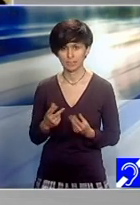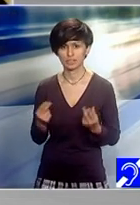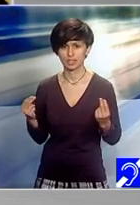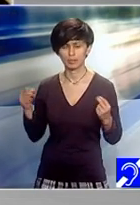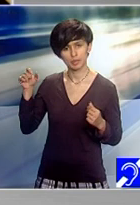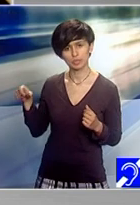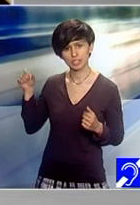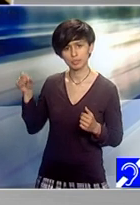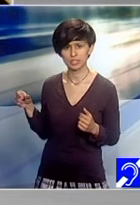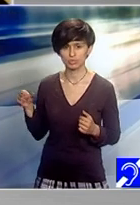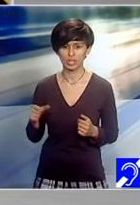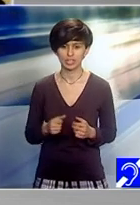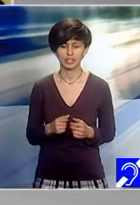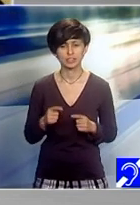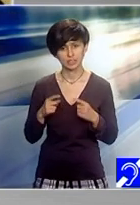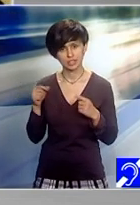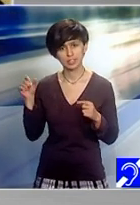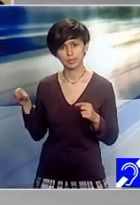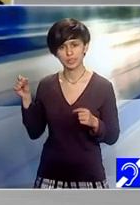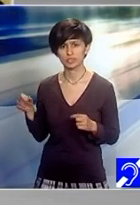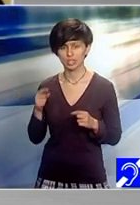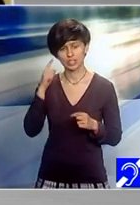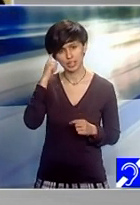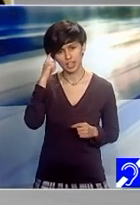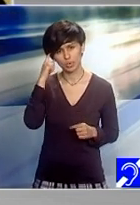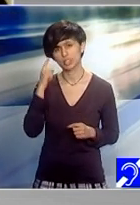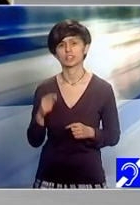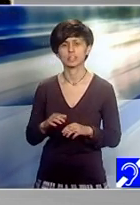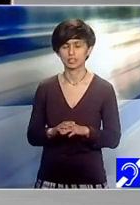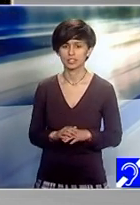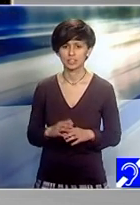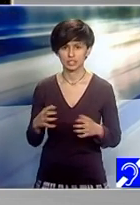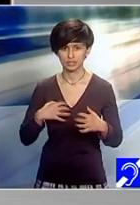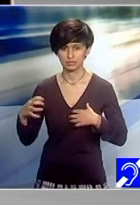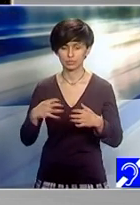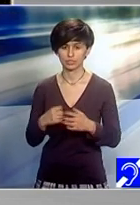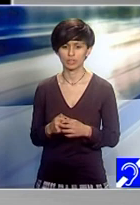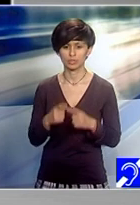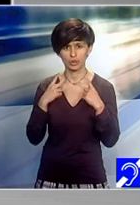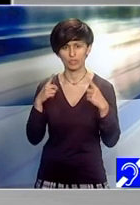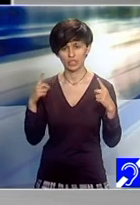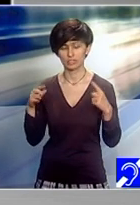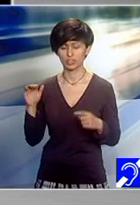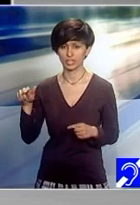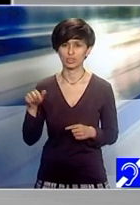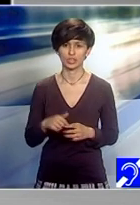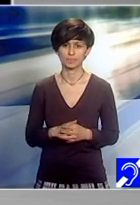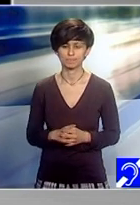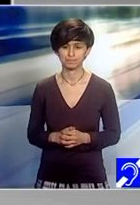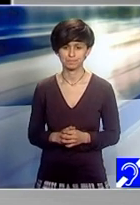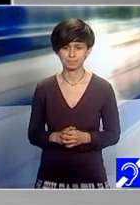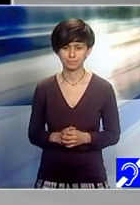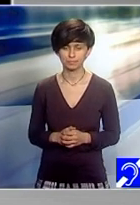stau în spatele spectacolului, cei care au gândit, profesorii lor, toată lauda lor și felul cum aș să-i îndrume pe acei